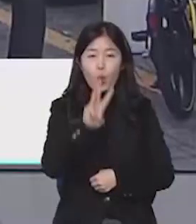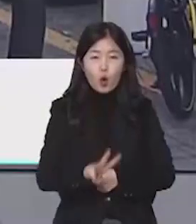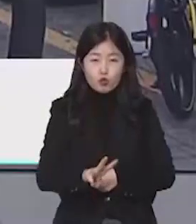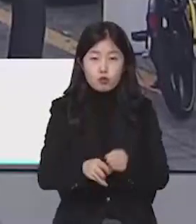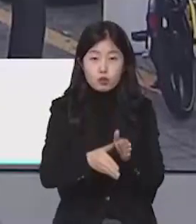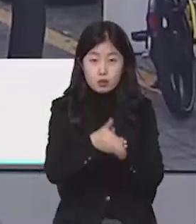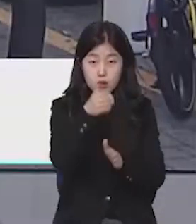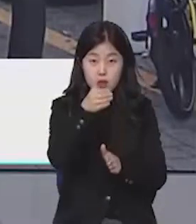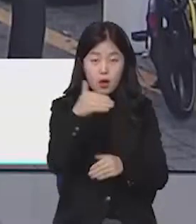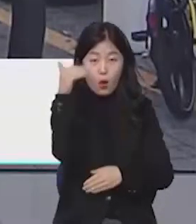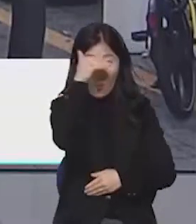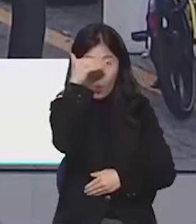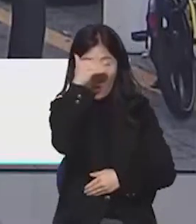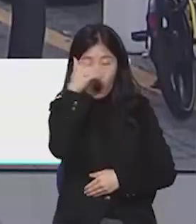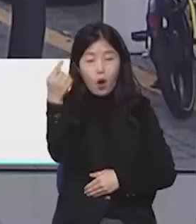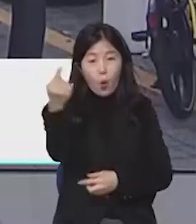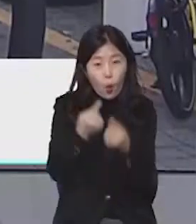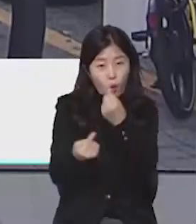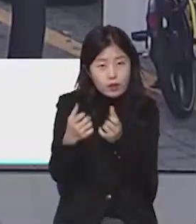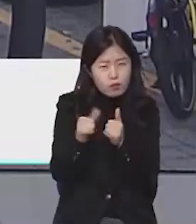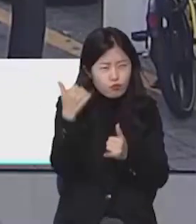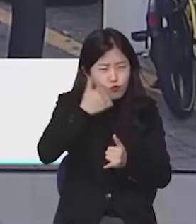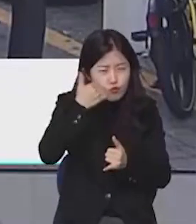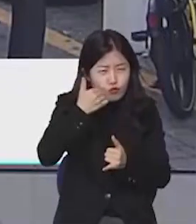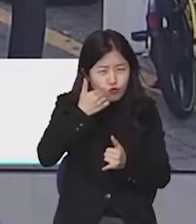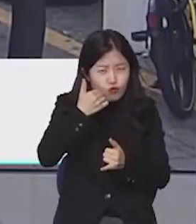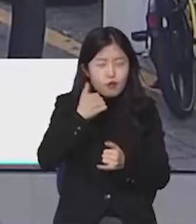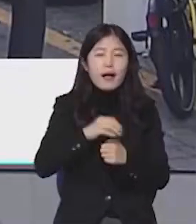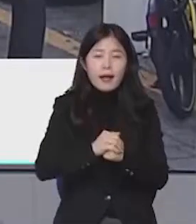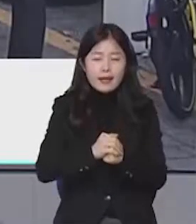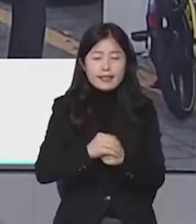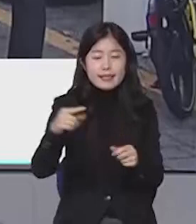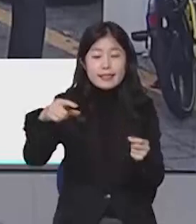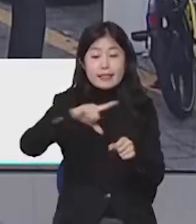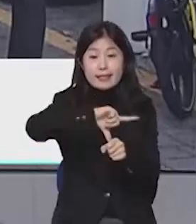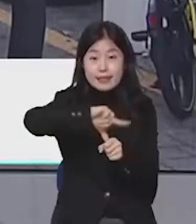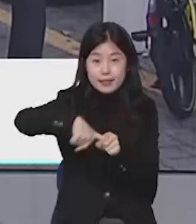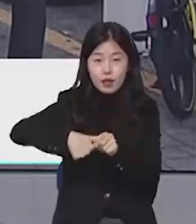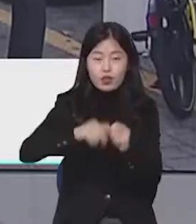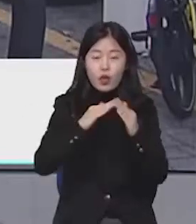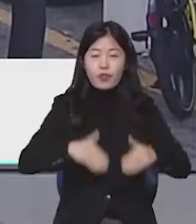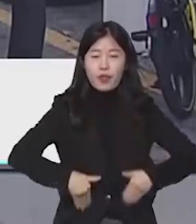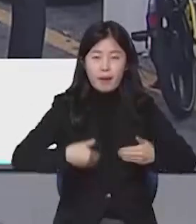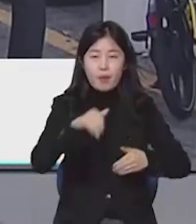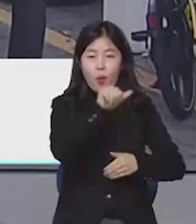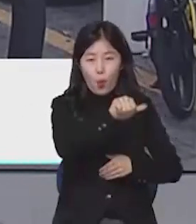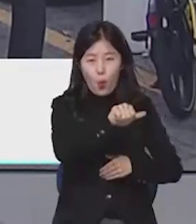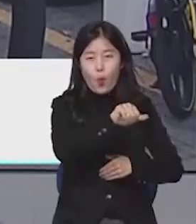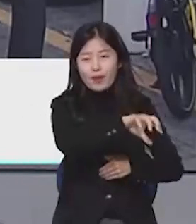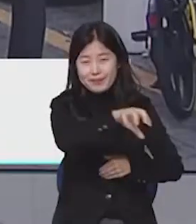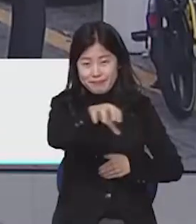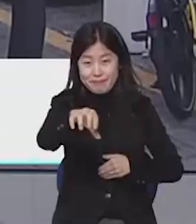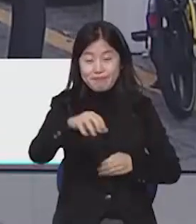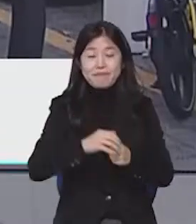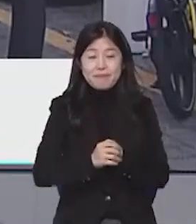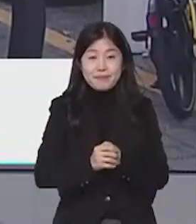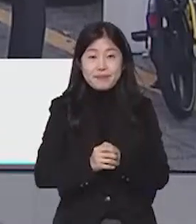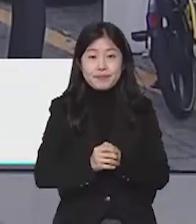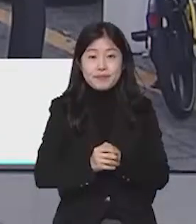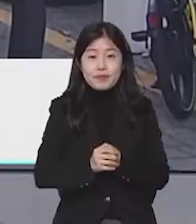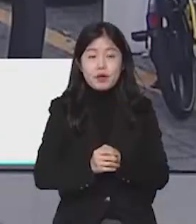광주광역시를 찾는 관광객의 절반 이상은 광주와 인접한 전남 5개 시군 지역민으로 나타났습니다